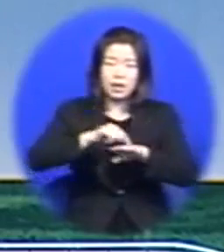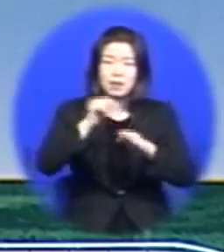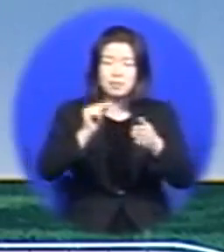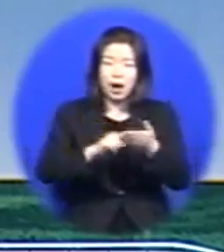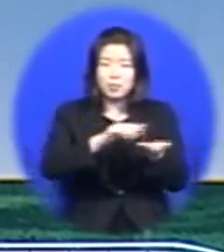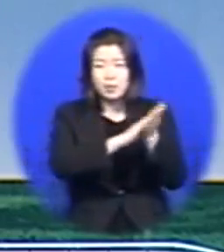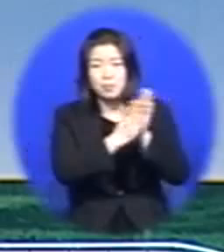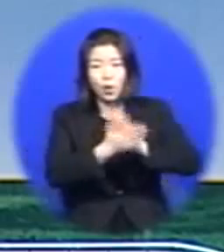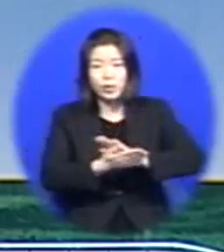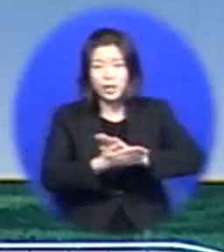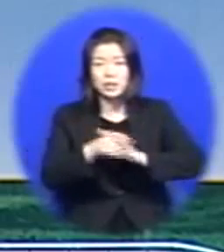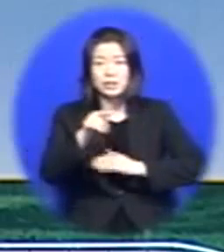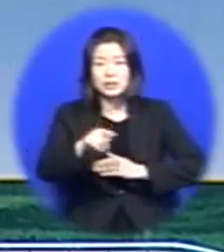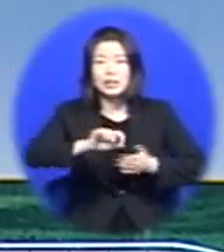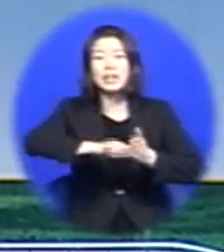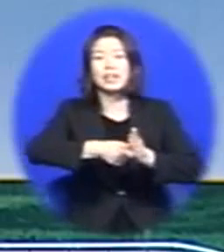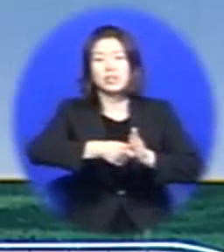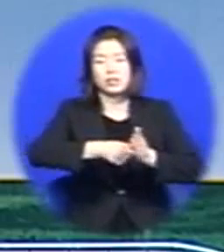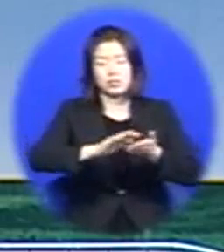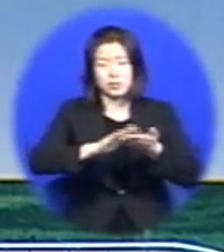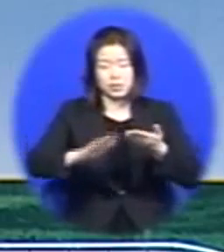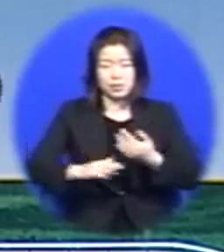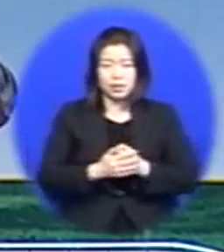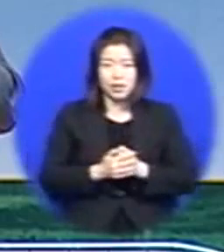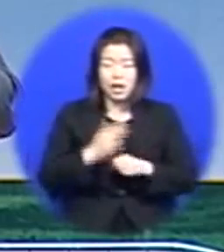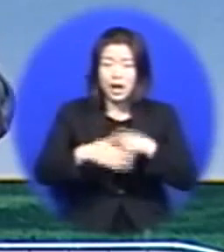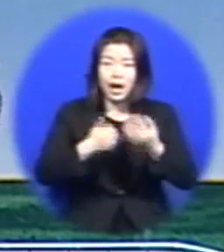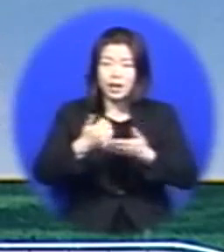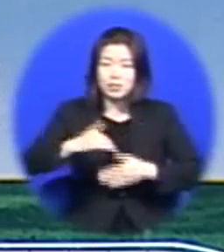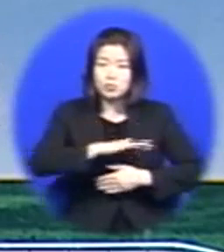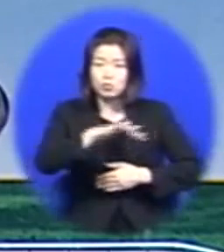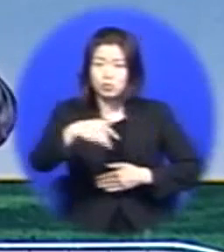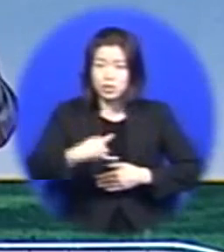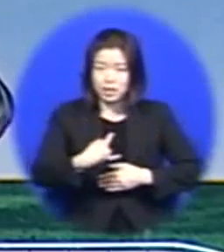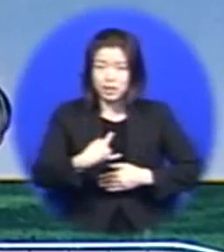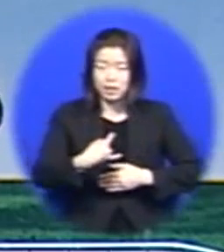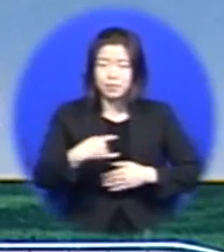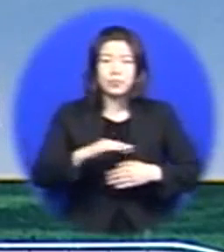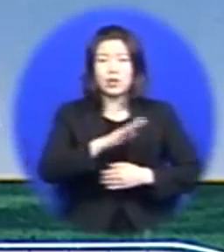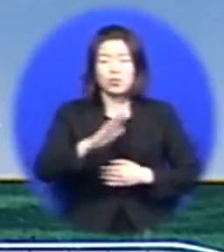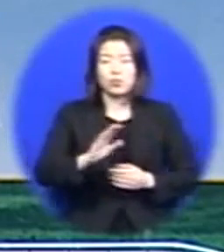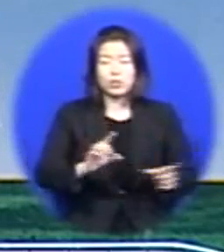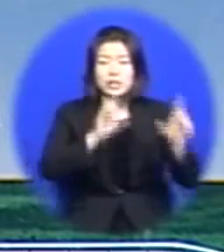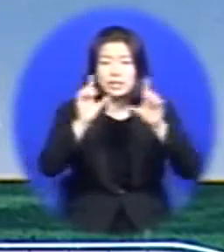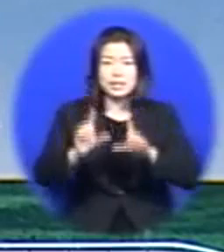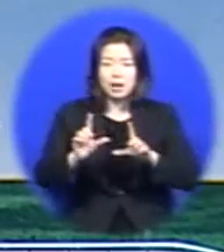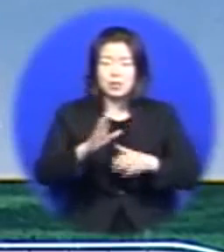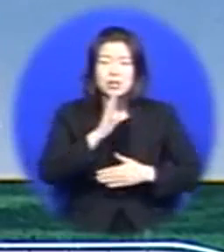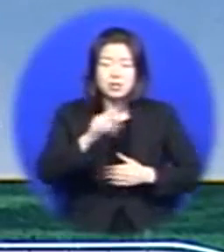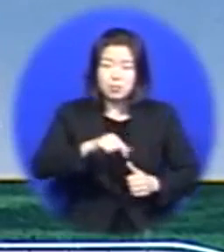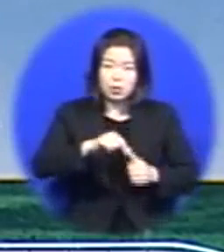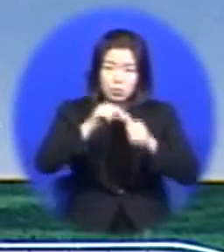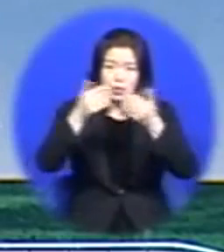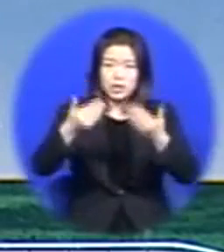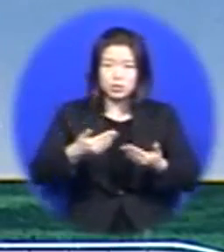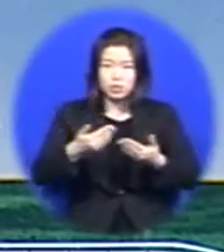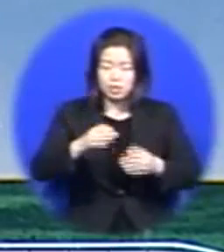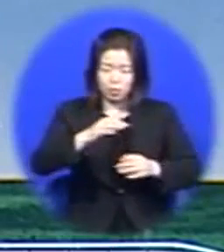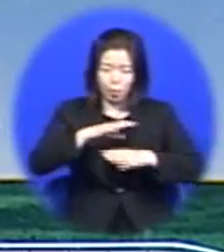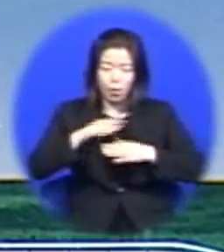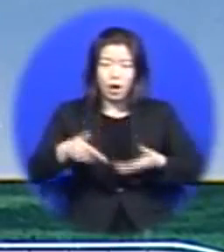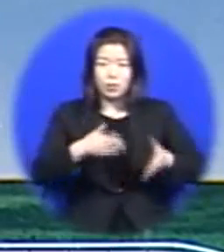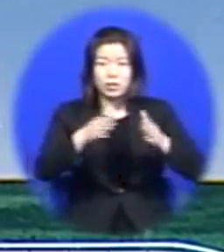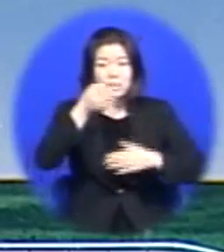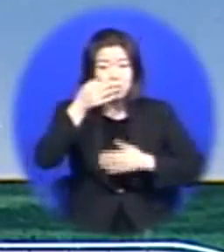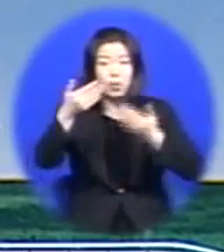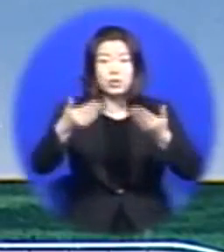것이 열쇠인 겁니다. 하나님은 우리에게 우리 삶을 정말 구원해 주시는 놀라운 길을